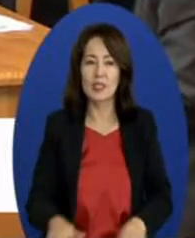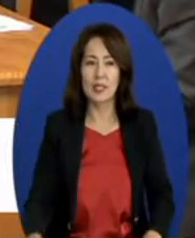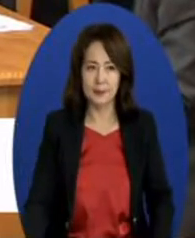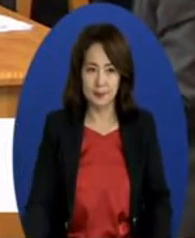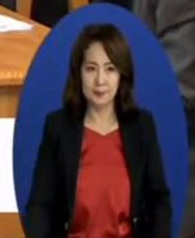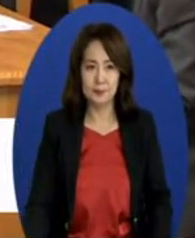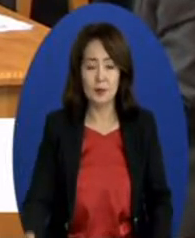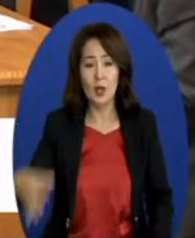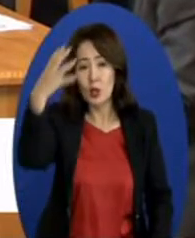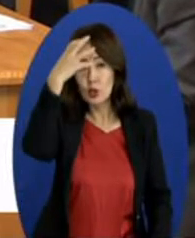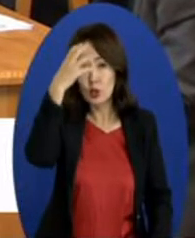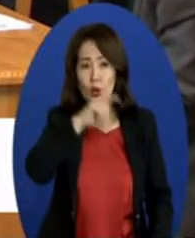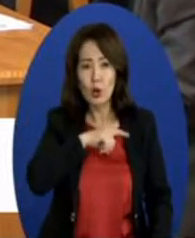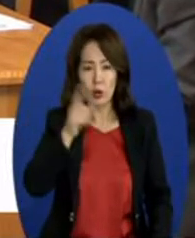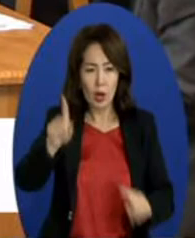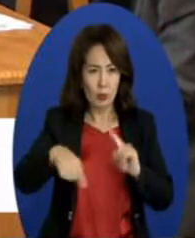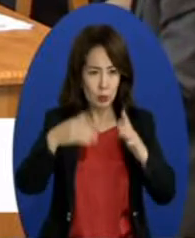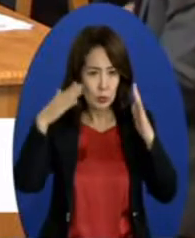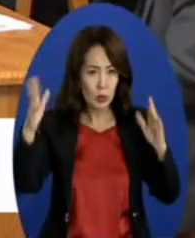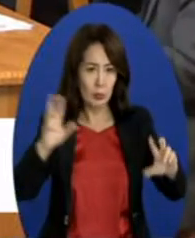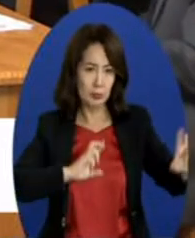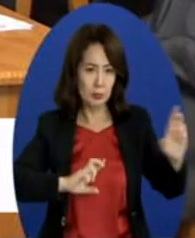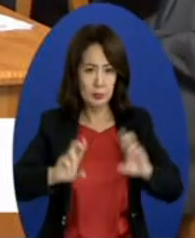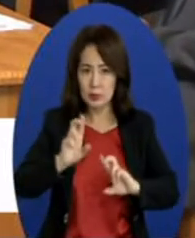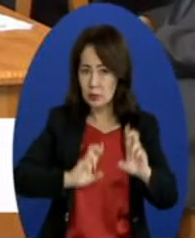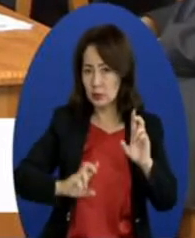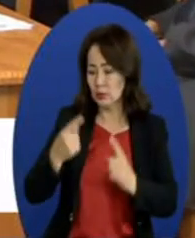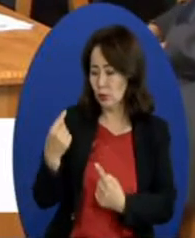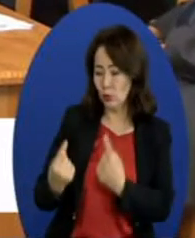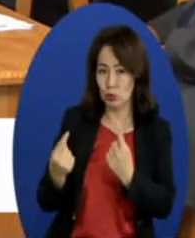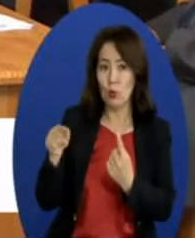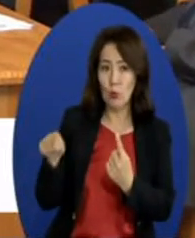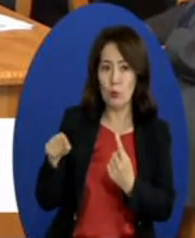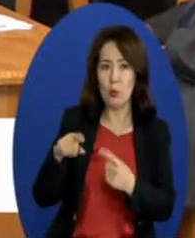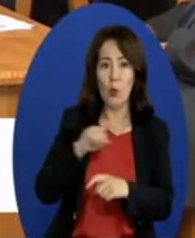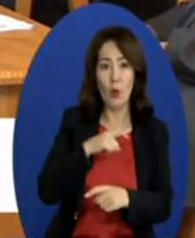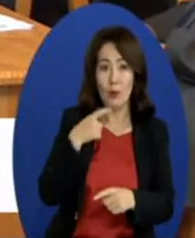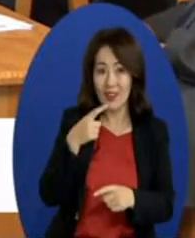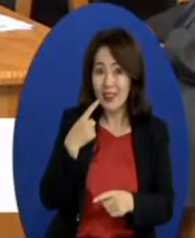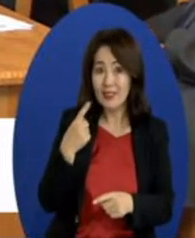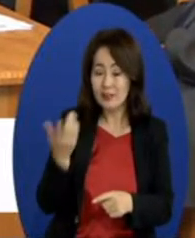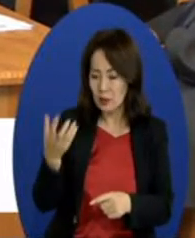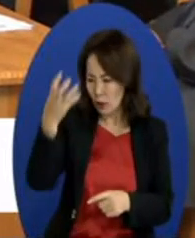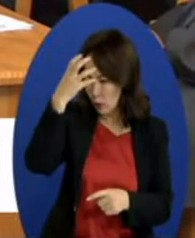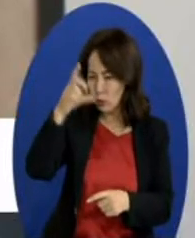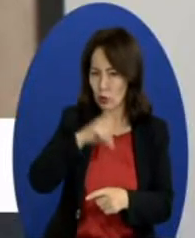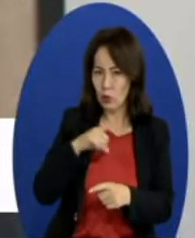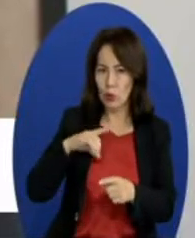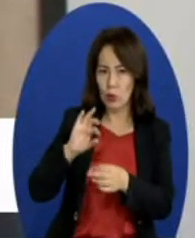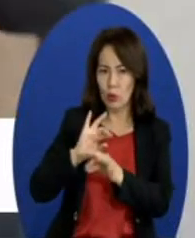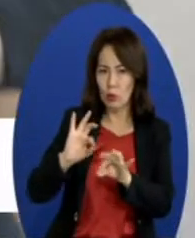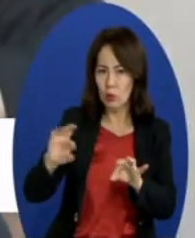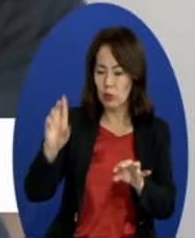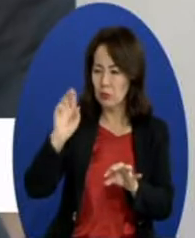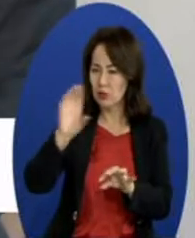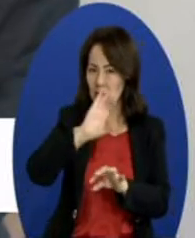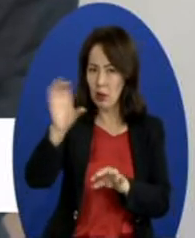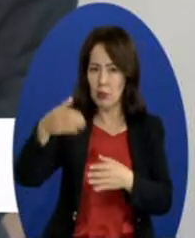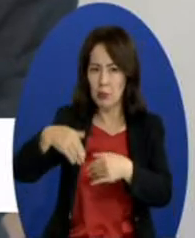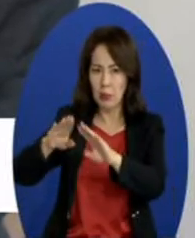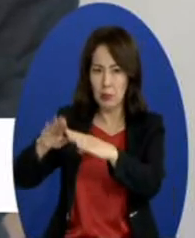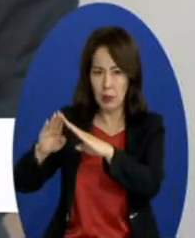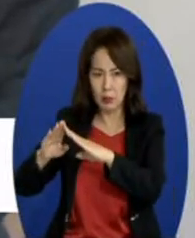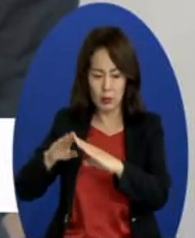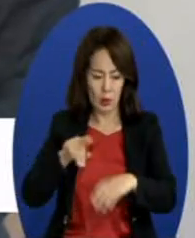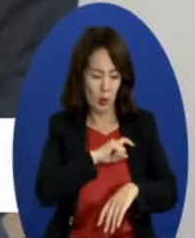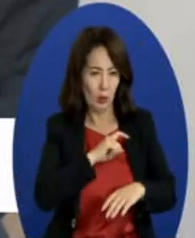ирж байгаа. Төр өөрөө хамгийн том бизнесийн өрсөлдөгч болсон гэж хувийн хөвчлийнхэн шүүмжилдэг. Бодтоор төр олон төрлийн бизнесийн компаниг байгуулж